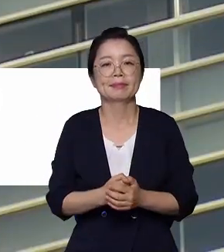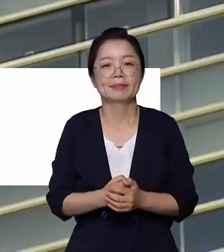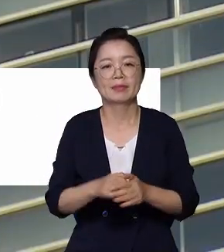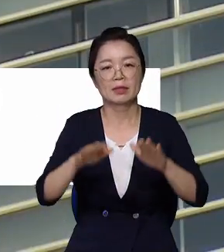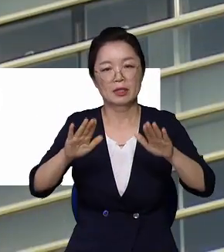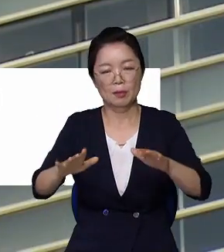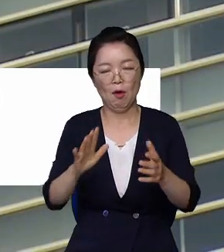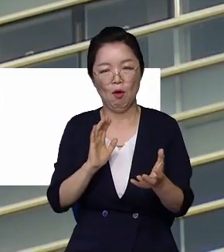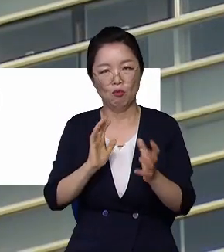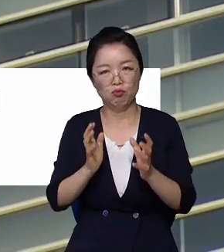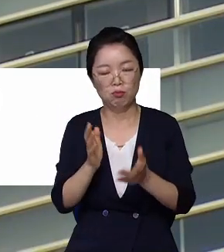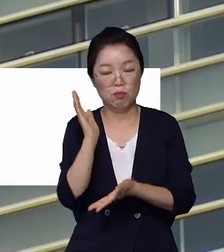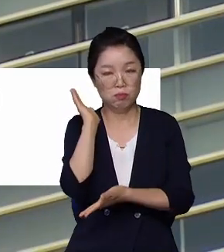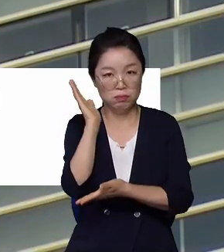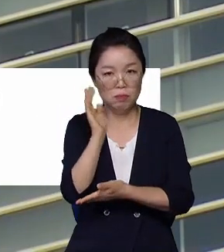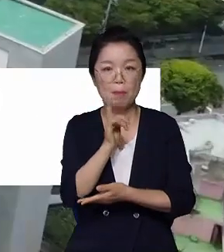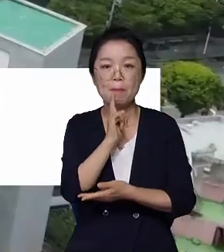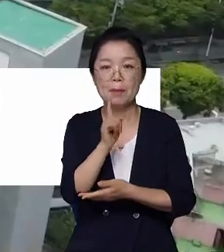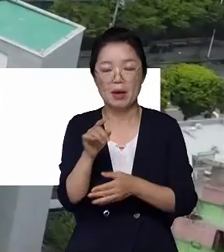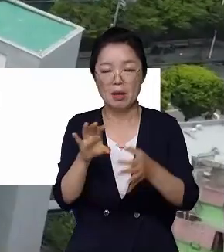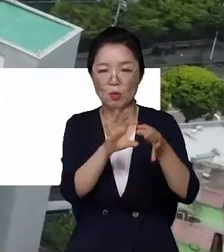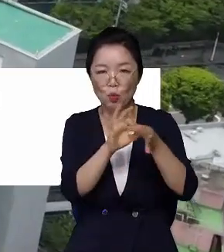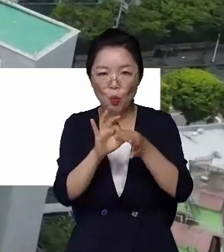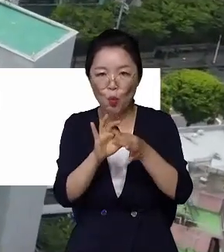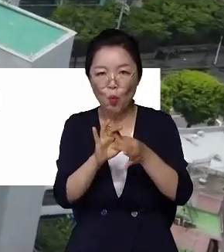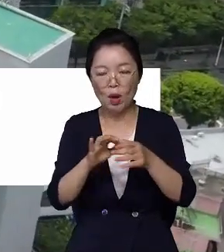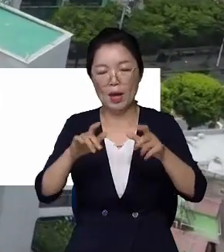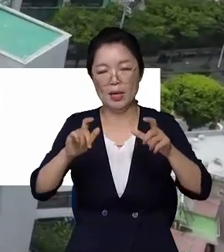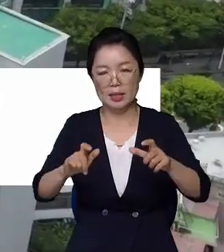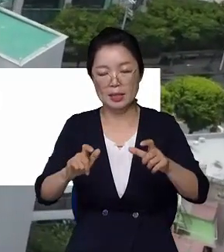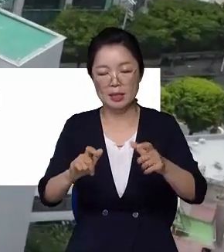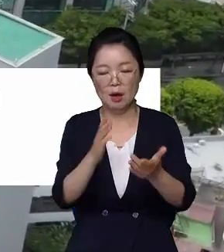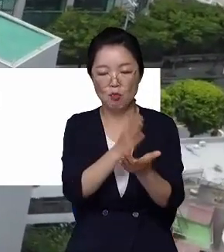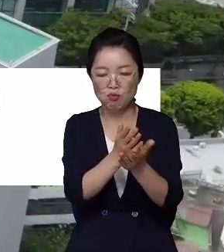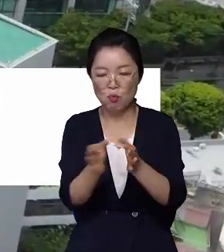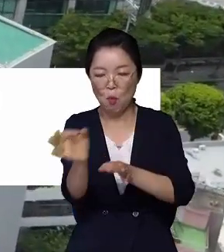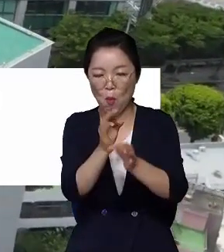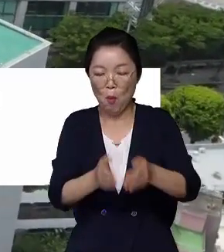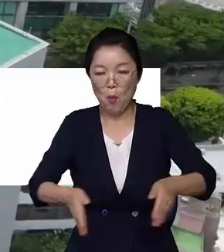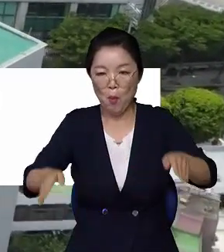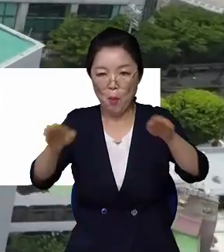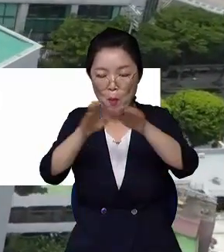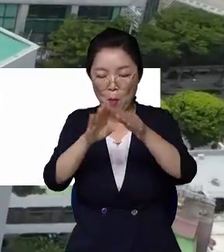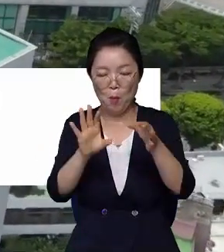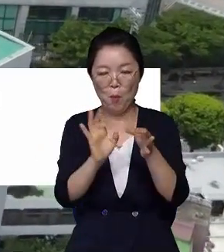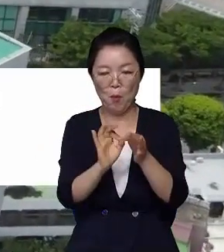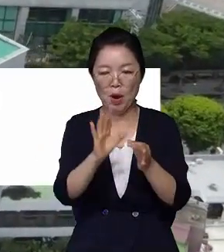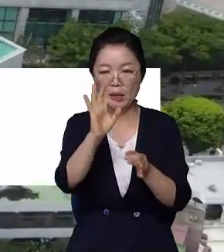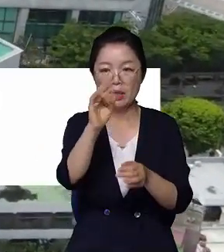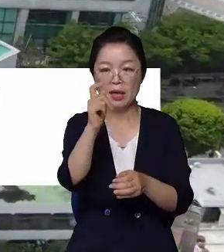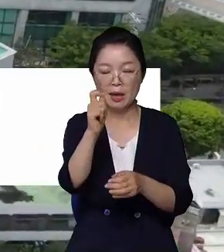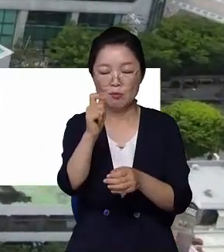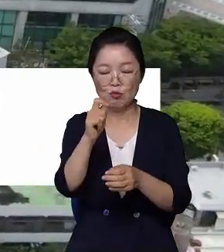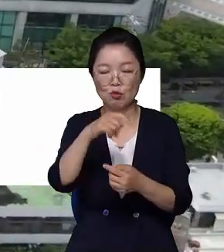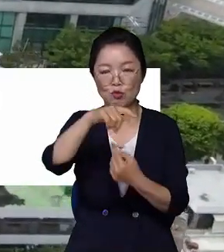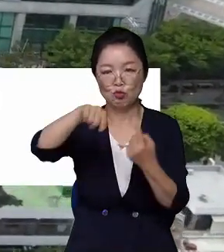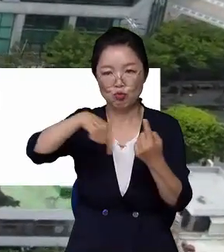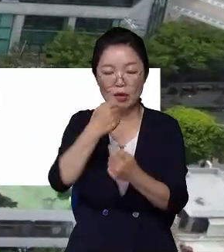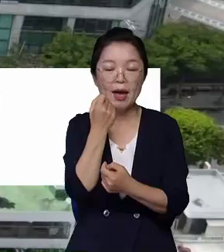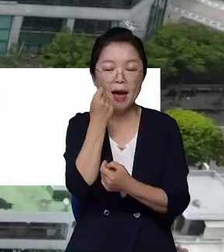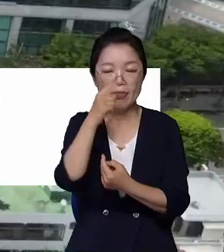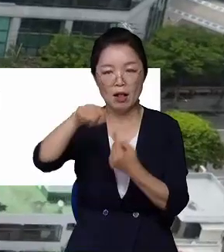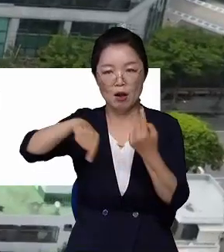오늘 브리핑을 통해 국정과제이자 지역 현안인 복합 쇼핑몰과 관련한 TF를 구성해 앞으로 한 달간